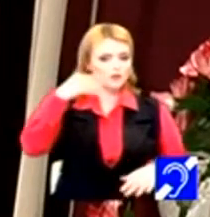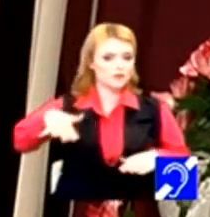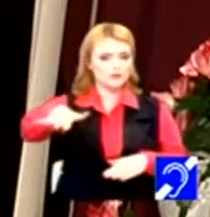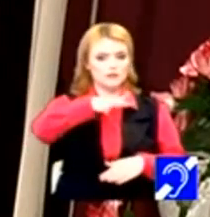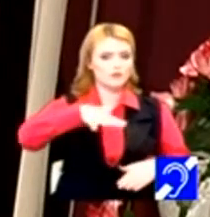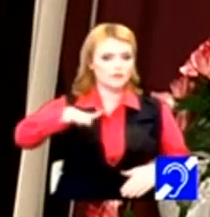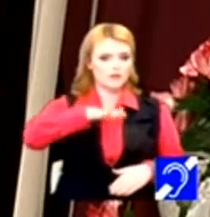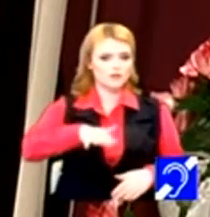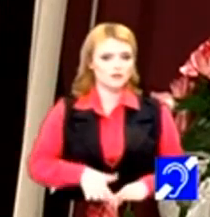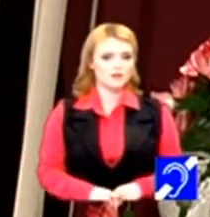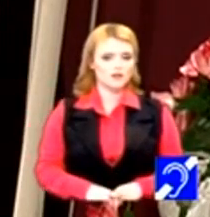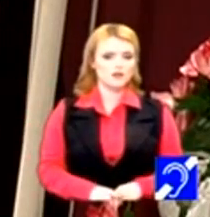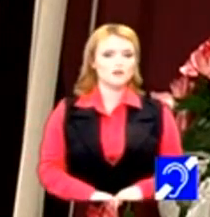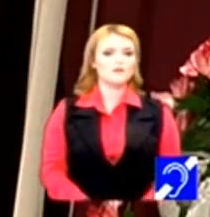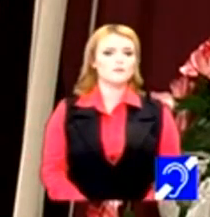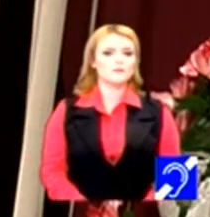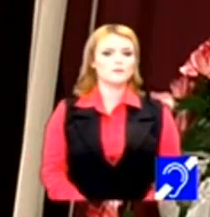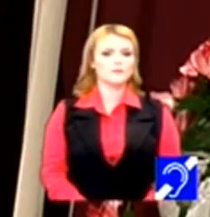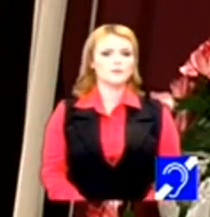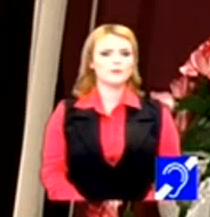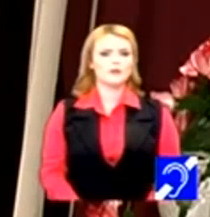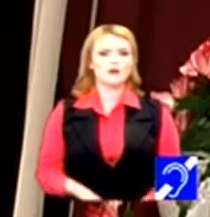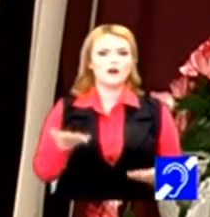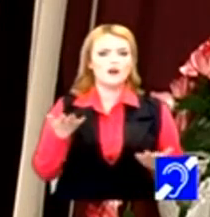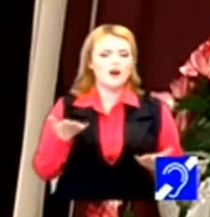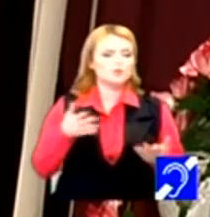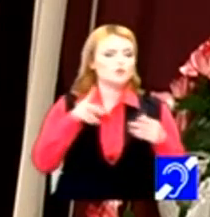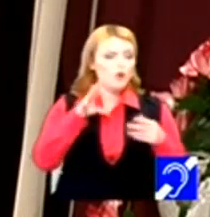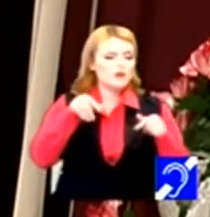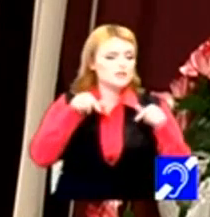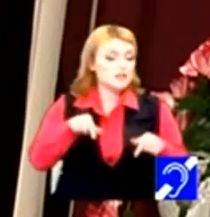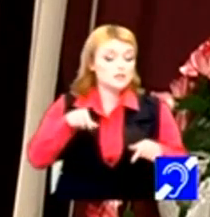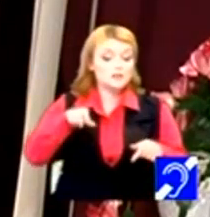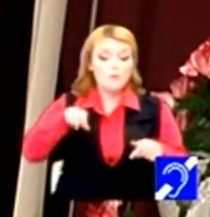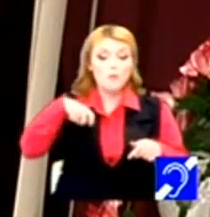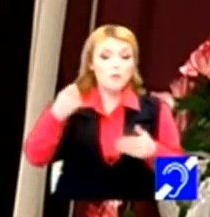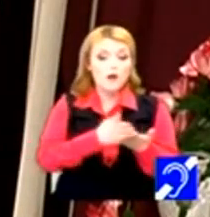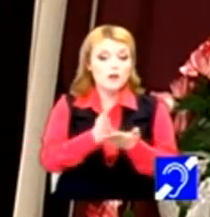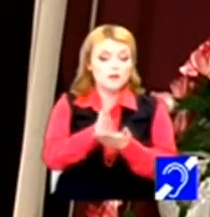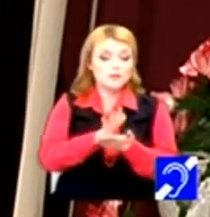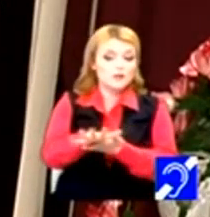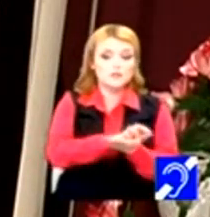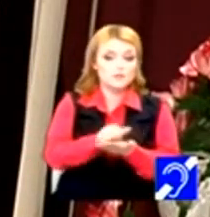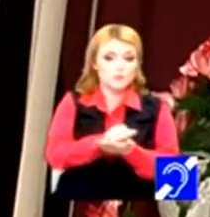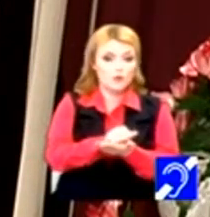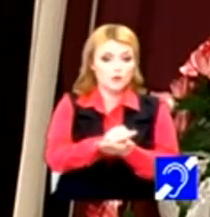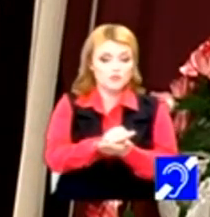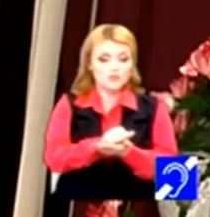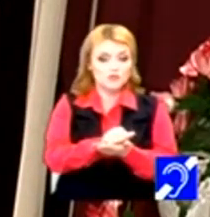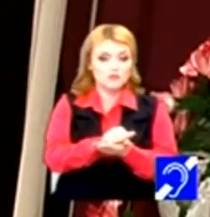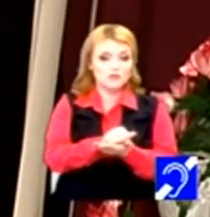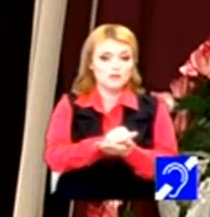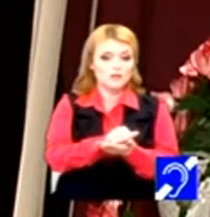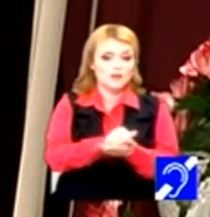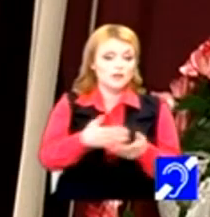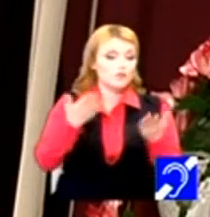Cântă semenii și joacă de politică stricați, între clopote și toacă,